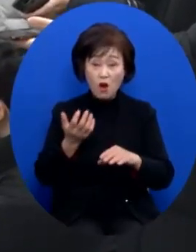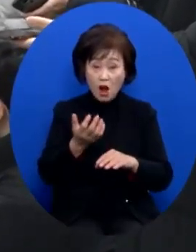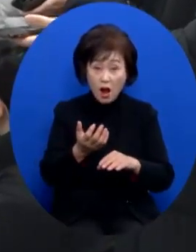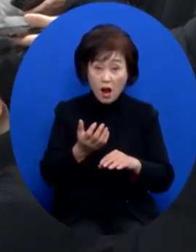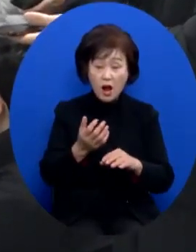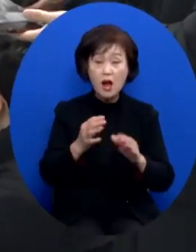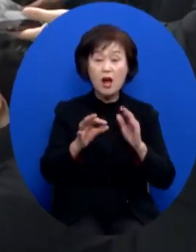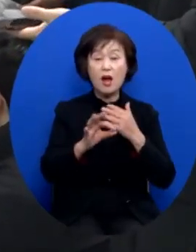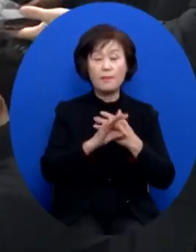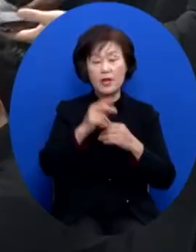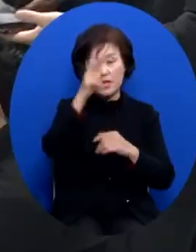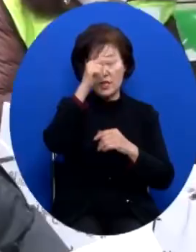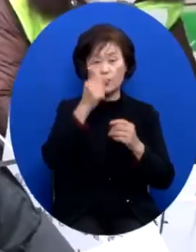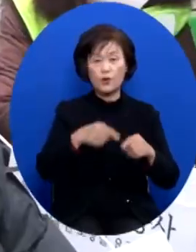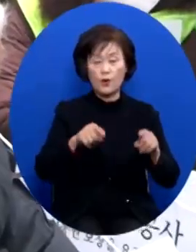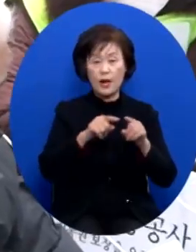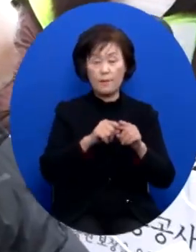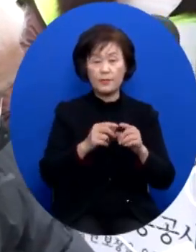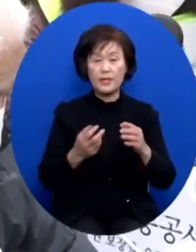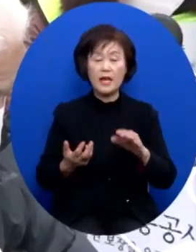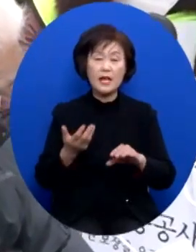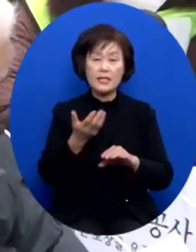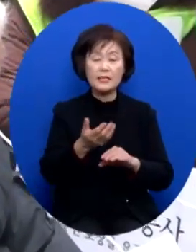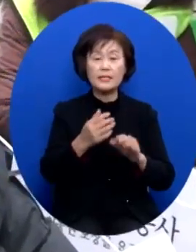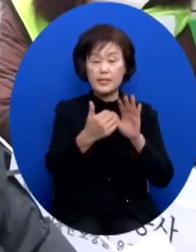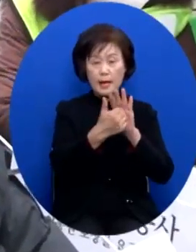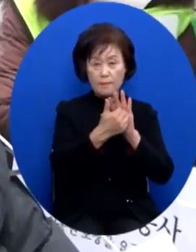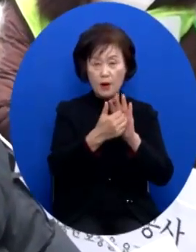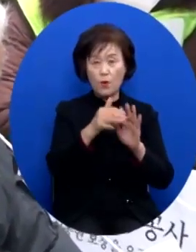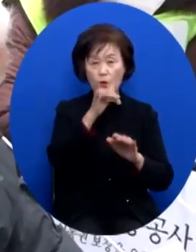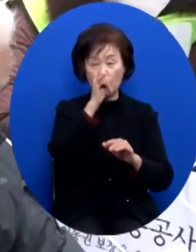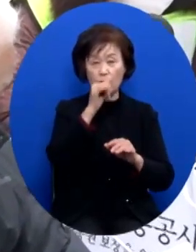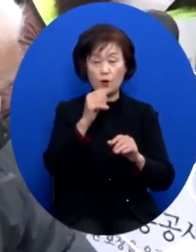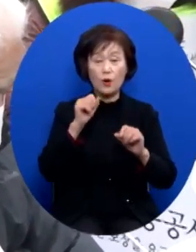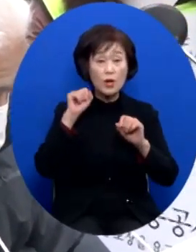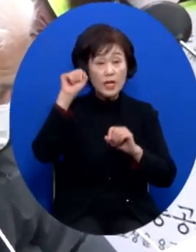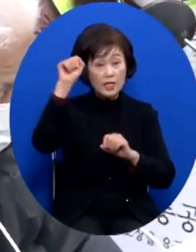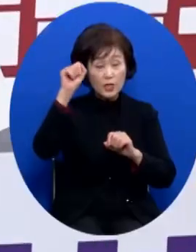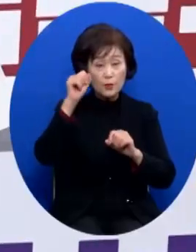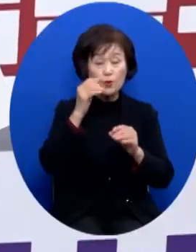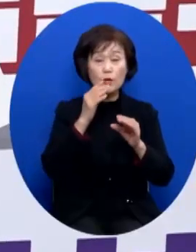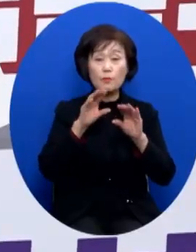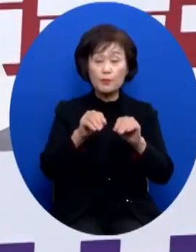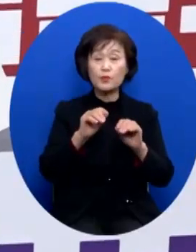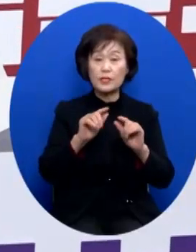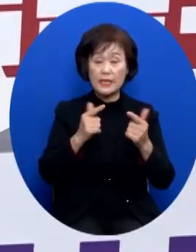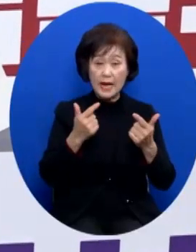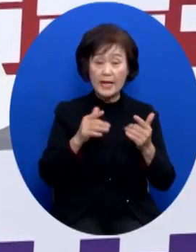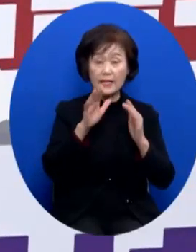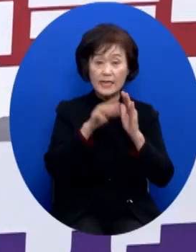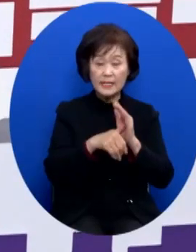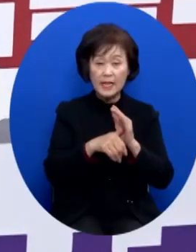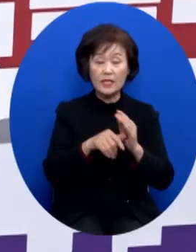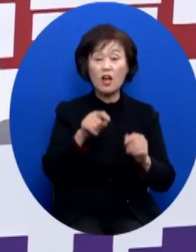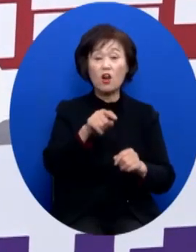경찰과 협업해 승차를 막고 반복된 제지에도 시위를 중단하지 않을 경우 해당역을 무정차 통과하기로 했습니다.